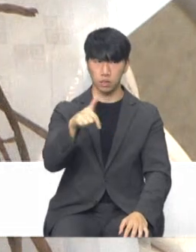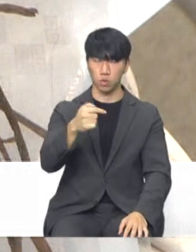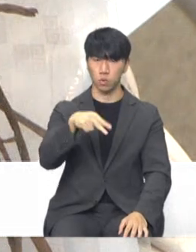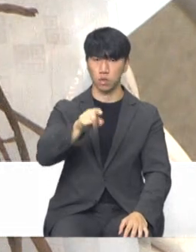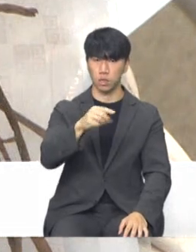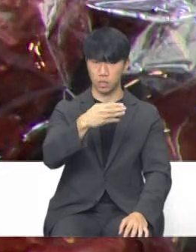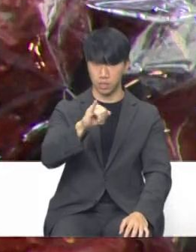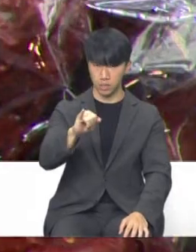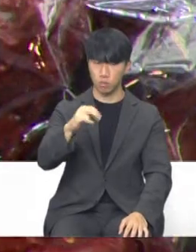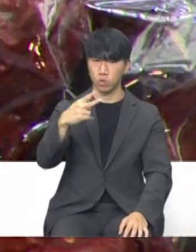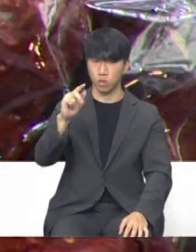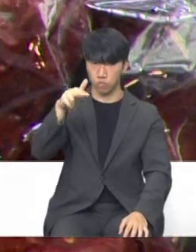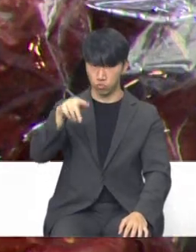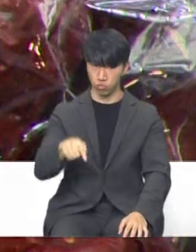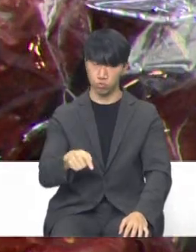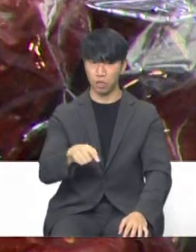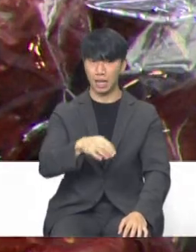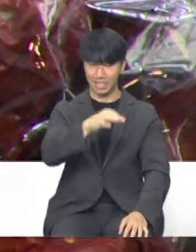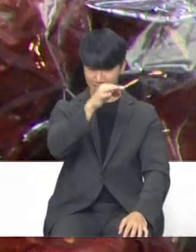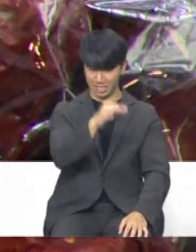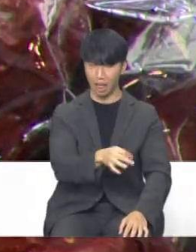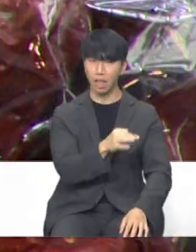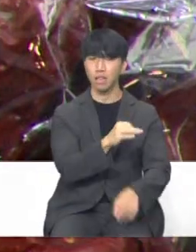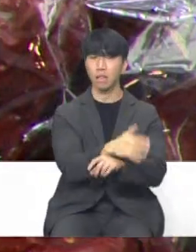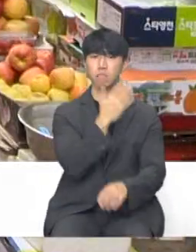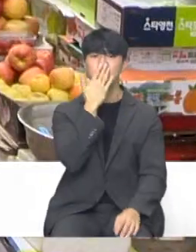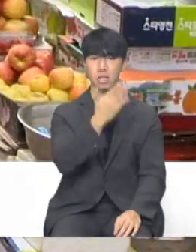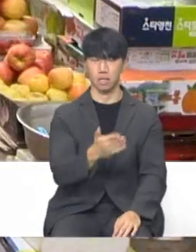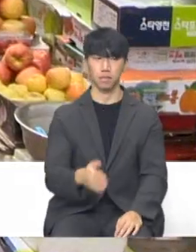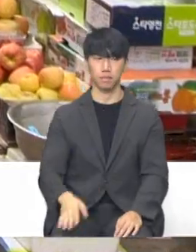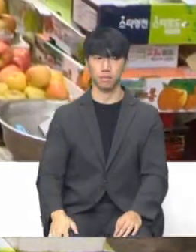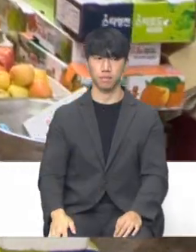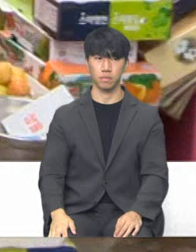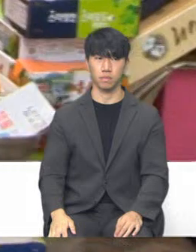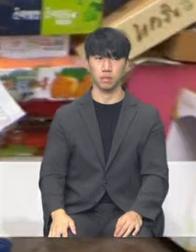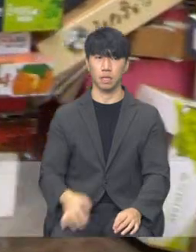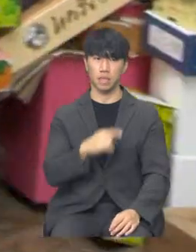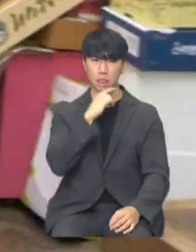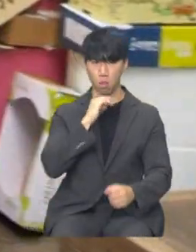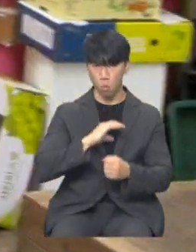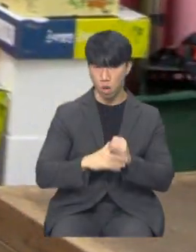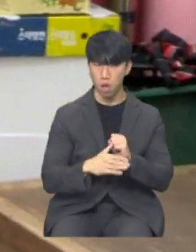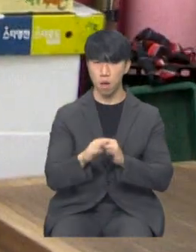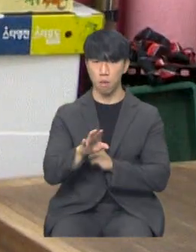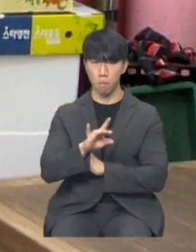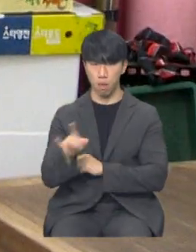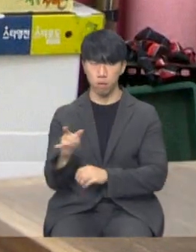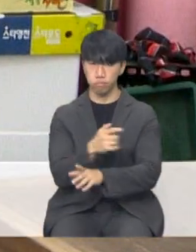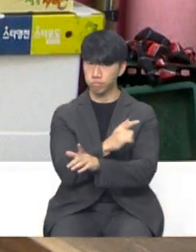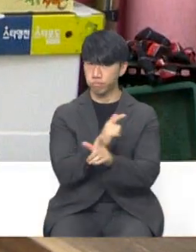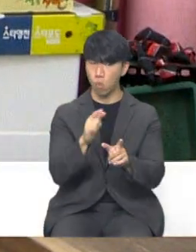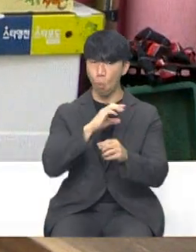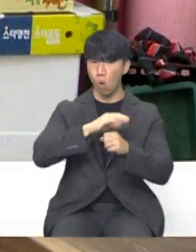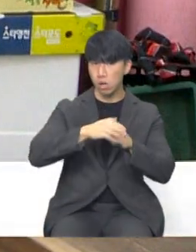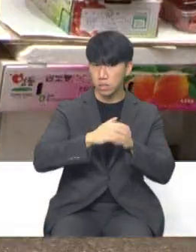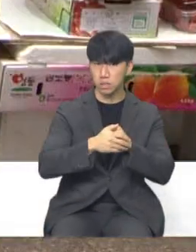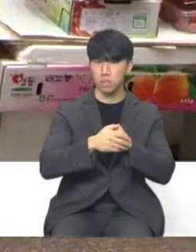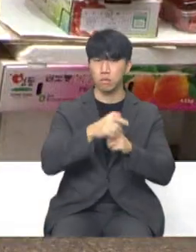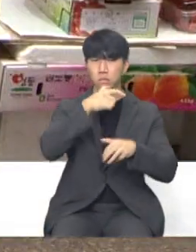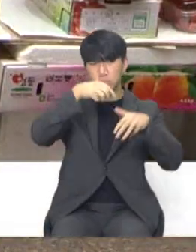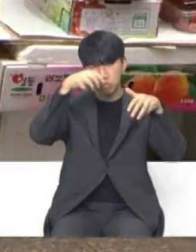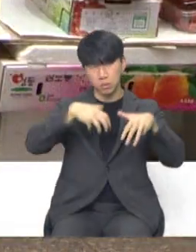숙주, 대추 등을 값싸게 구입할 수 있습니다. 사과와 배 등 과일류는 장마와